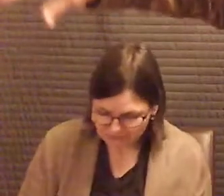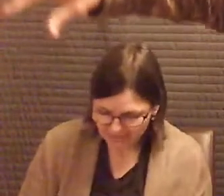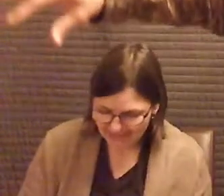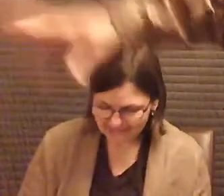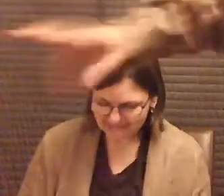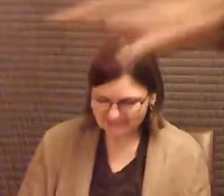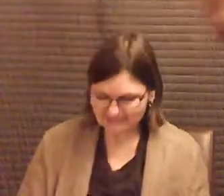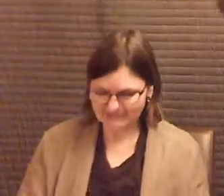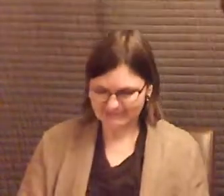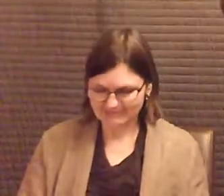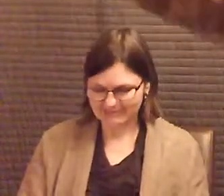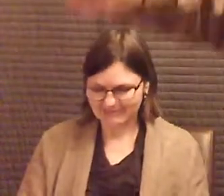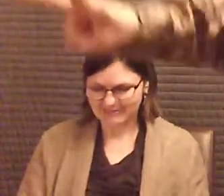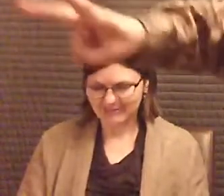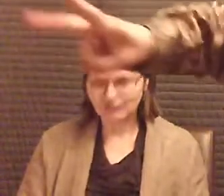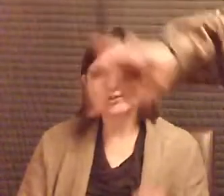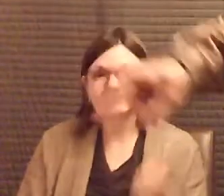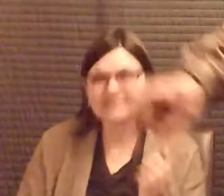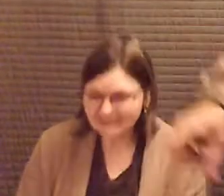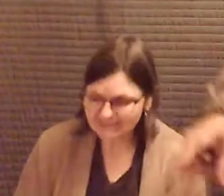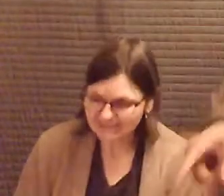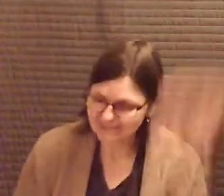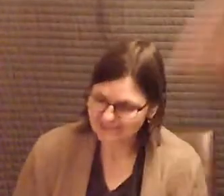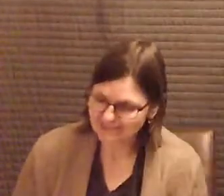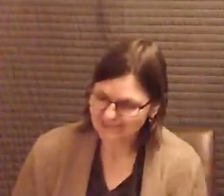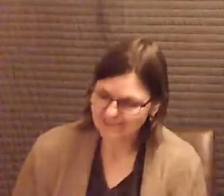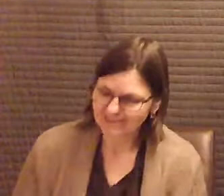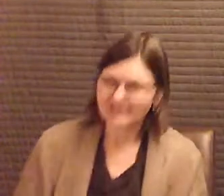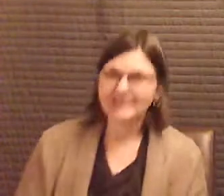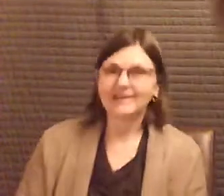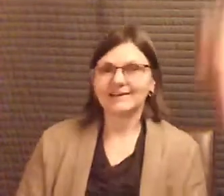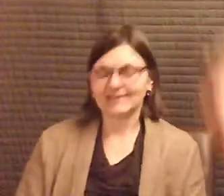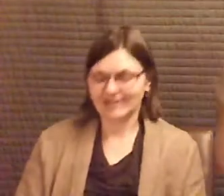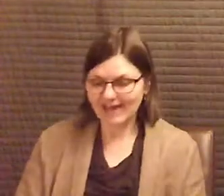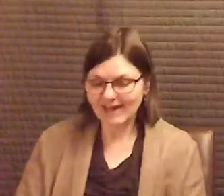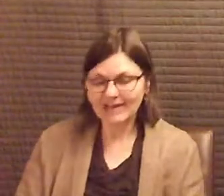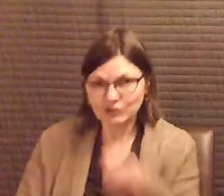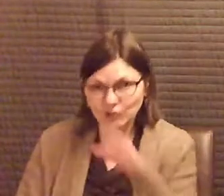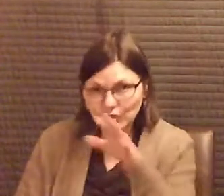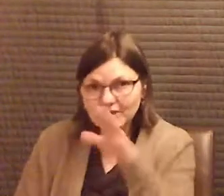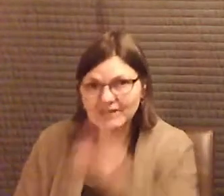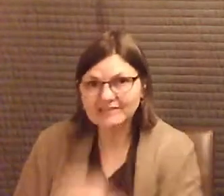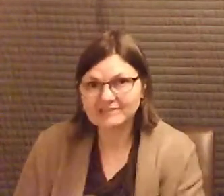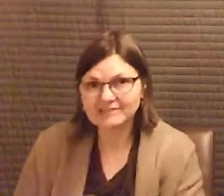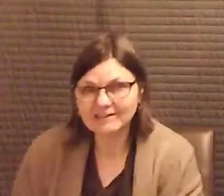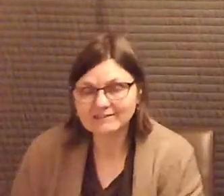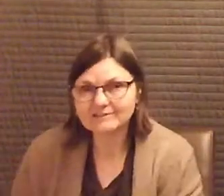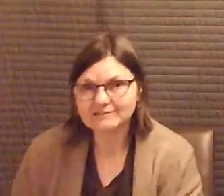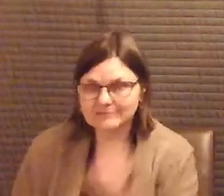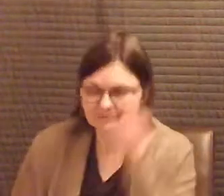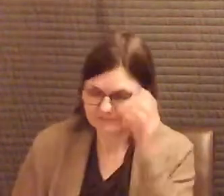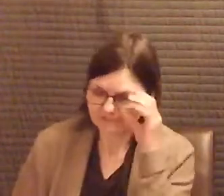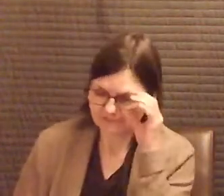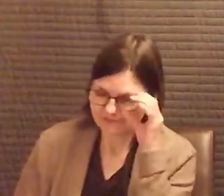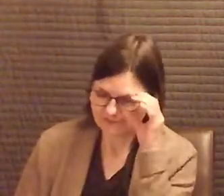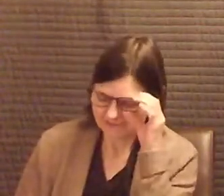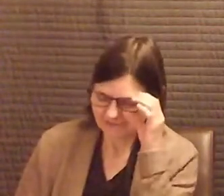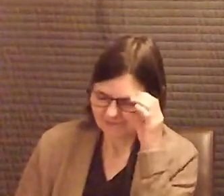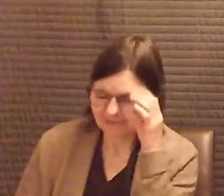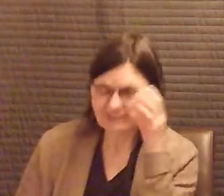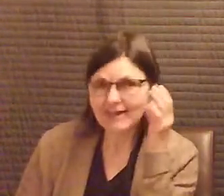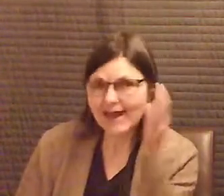hoeken van alias zullen zien anjo en zo aan jullie is raak jongen oh